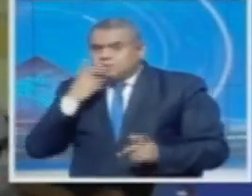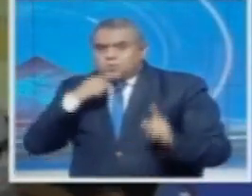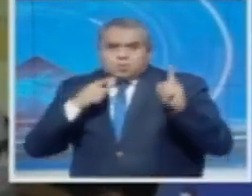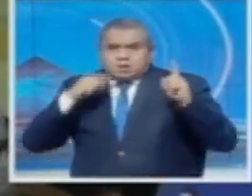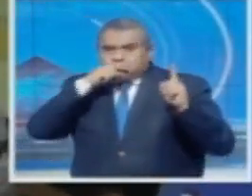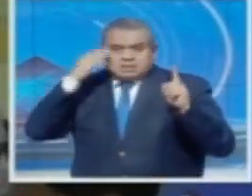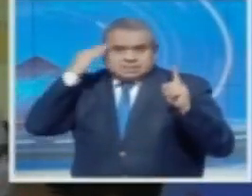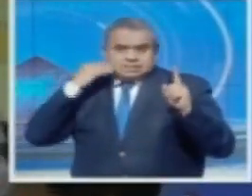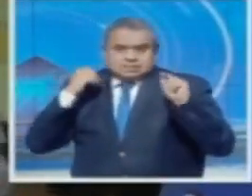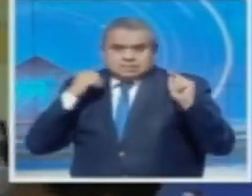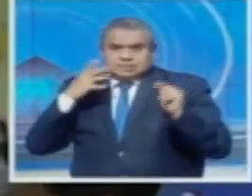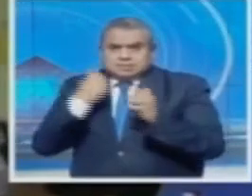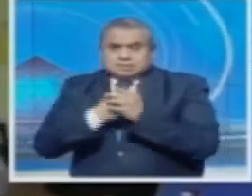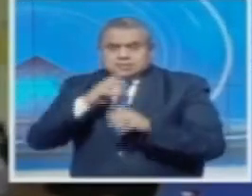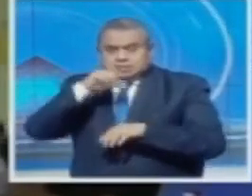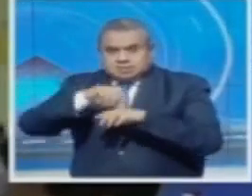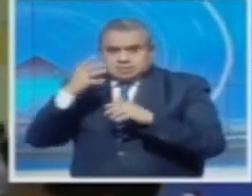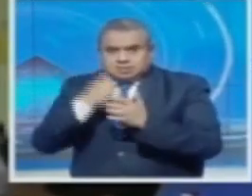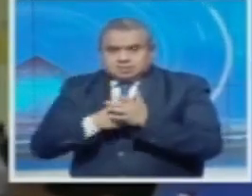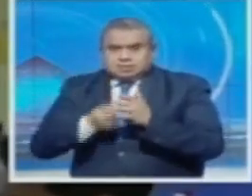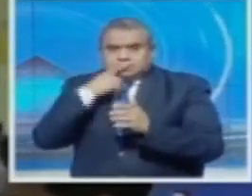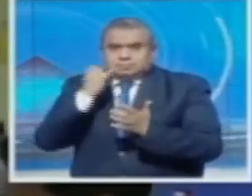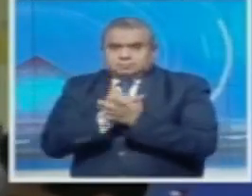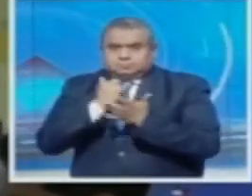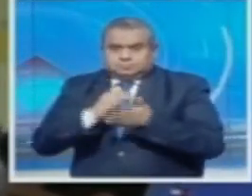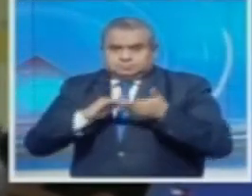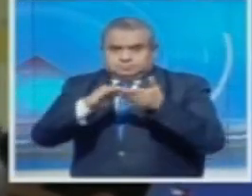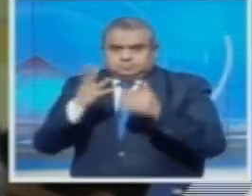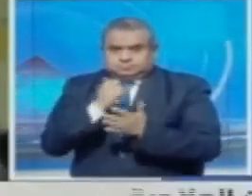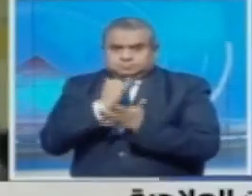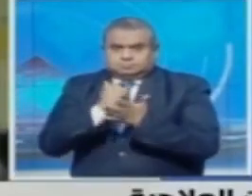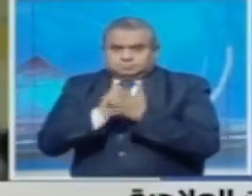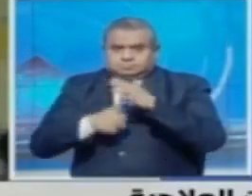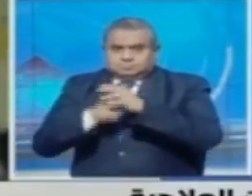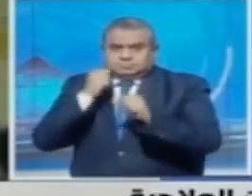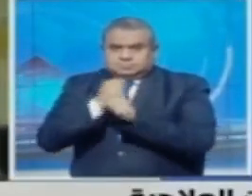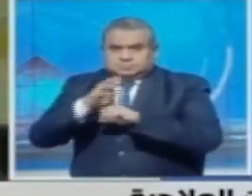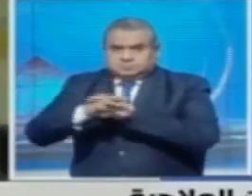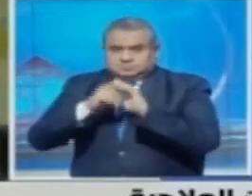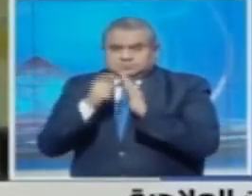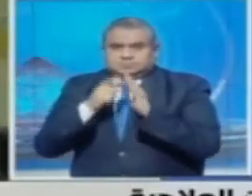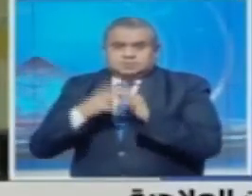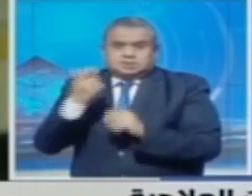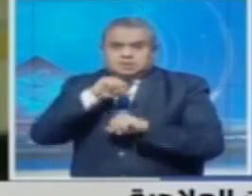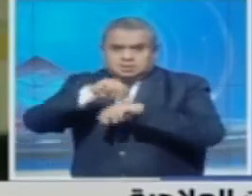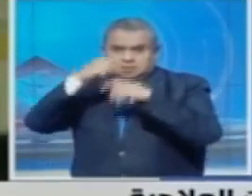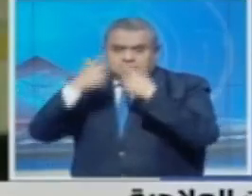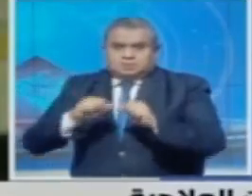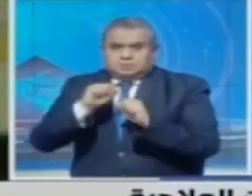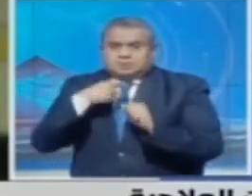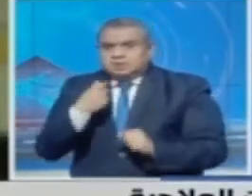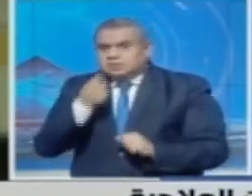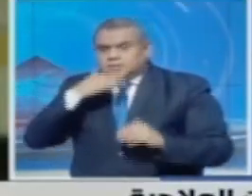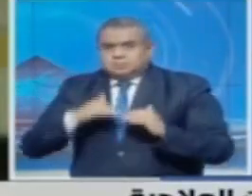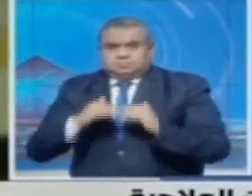الحالة الرجال دي حالة حروق في القدم، والسيدة حالة كانت داخلة اضطراب في الوعي، الحمد لله حالتها مستقرة.